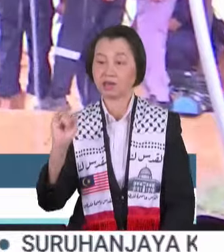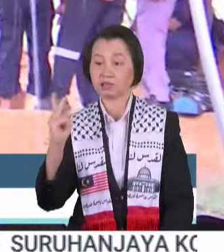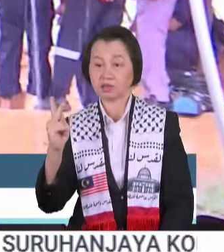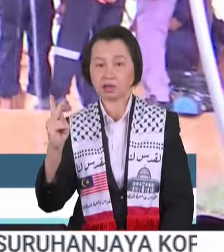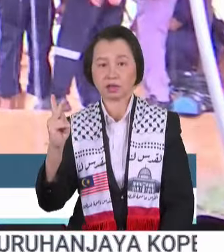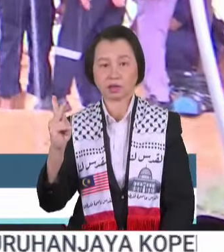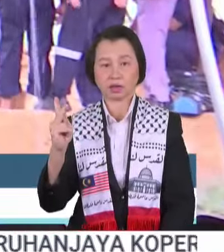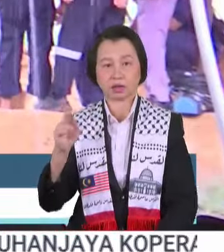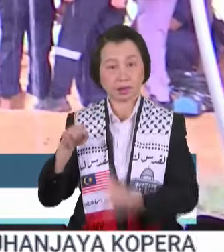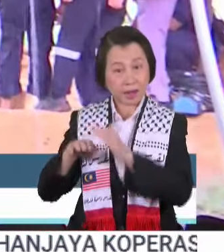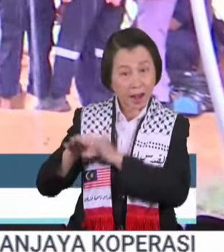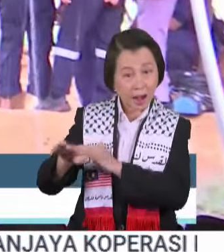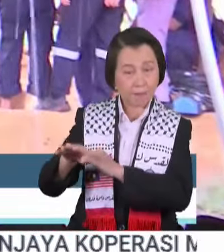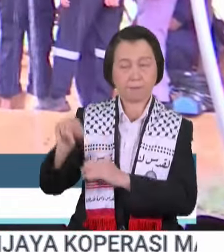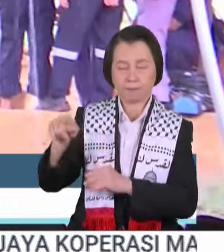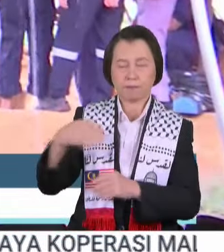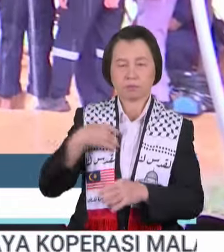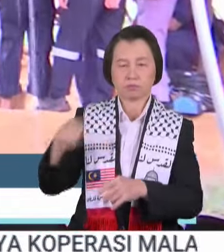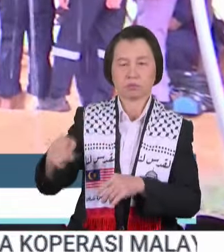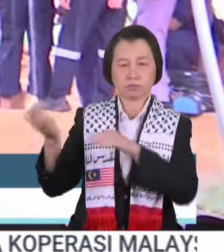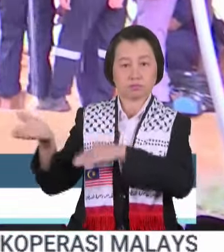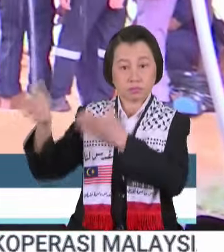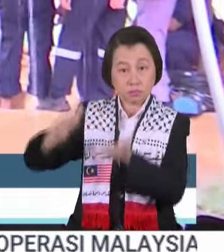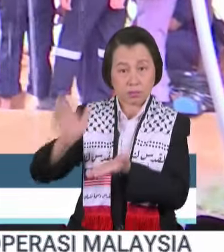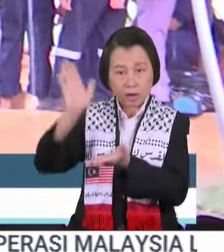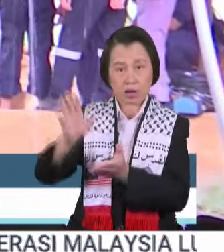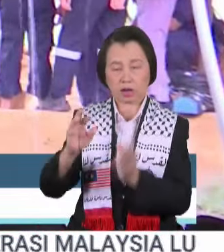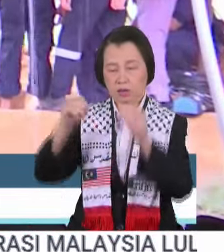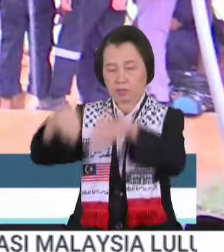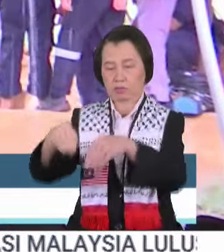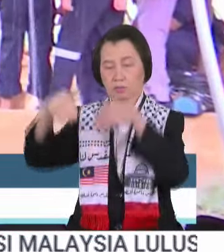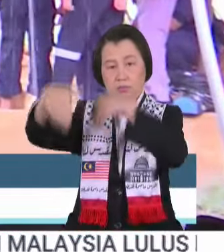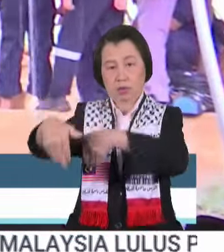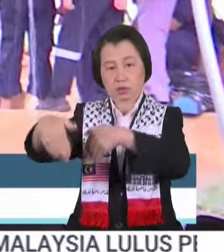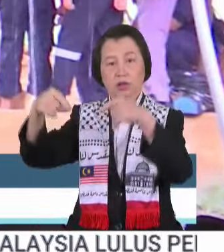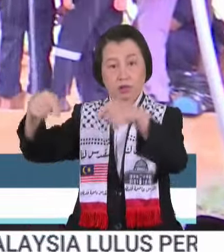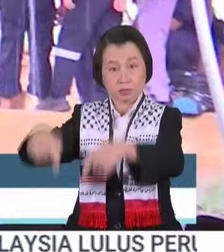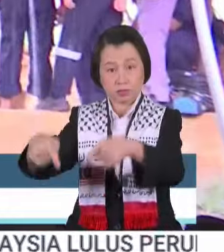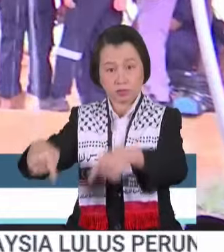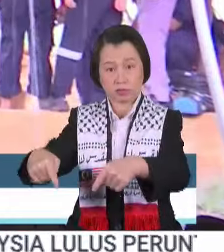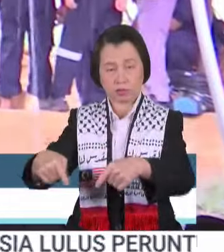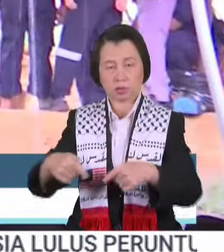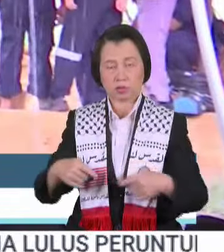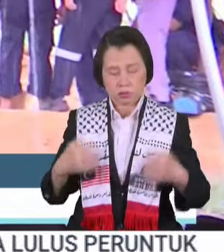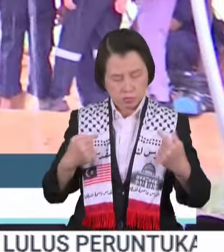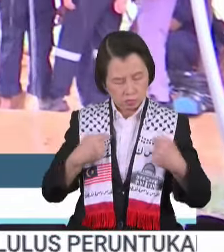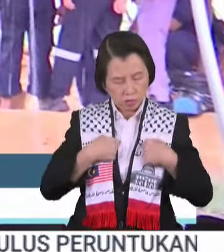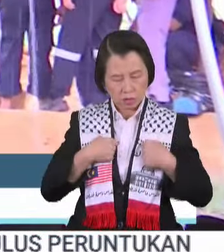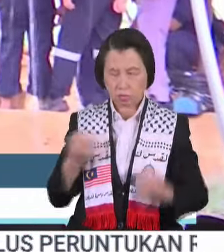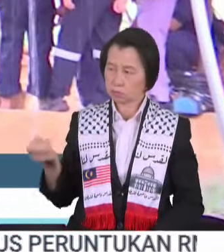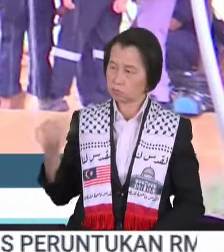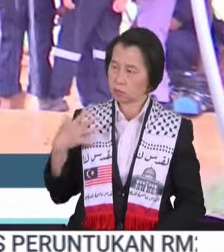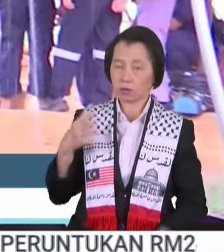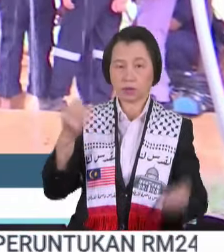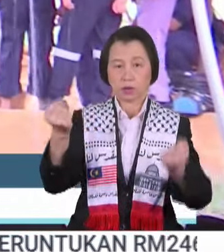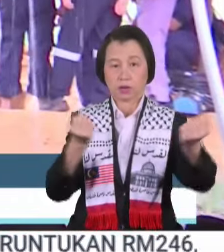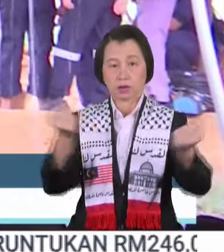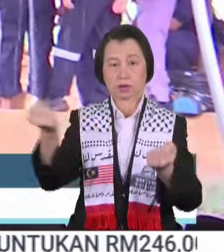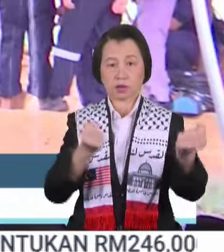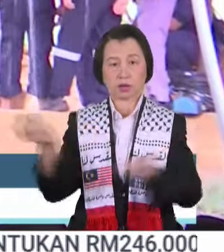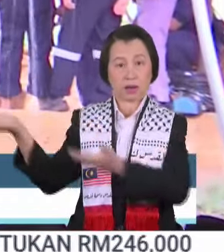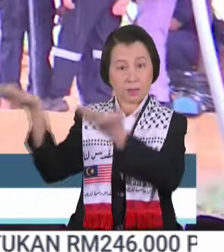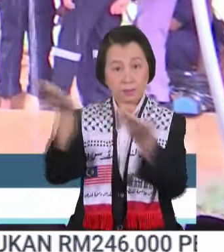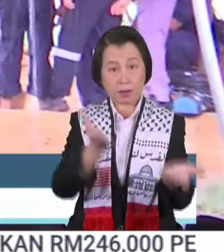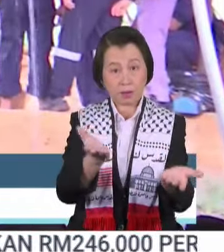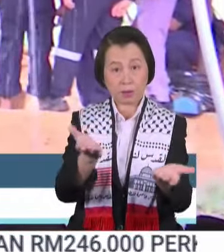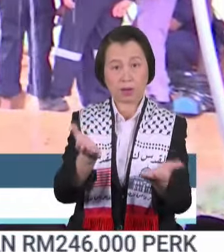mana jenazah Allahyarham akan dikebumikan di sini. Setakat ini saya difahamkan kenderaan yang membawa